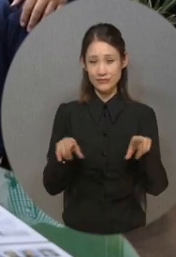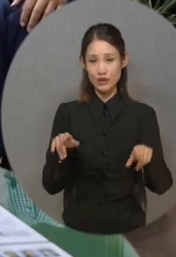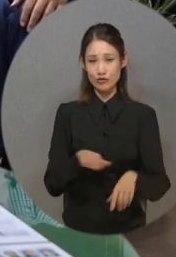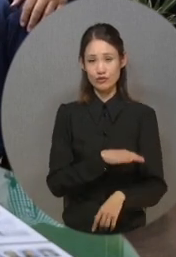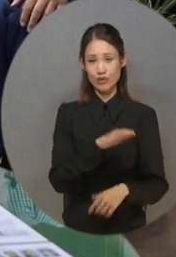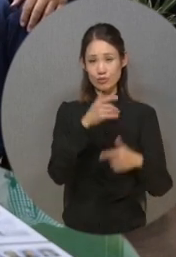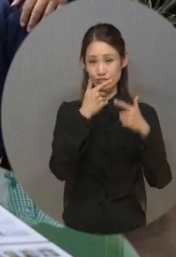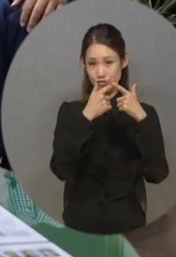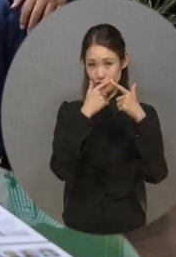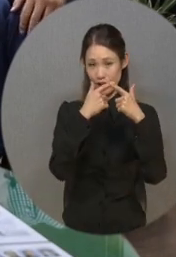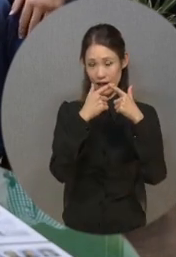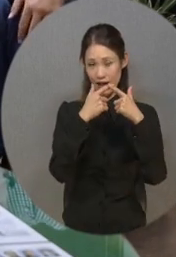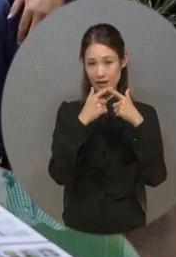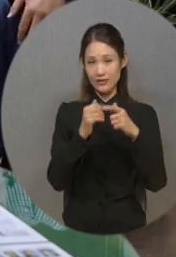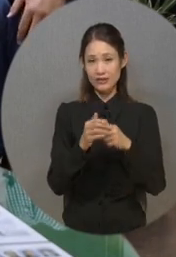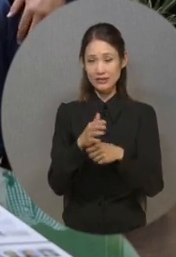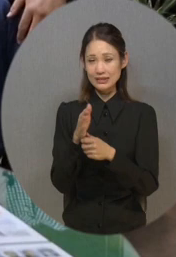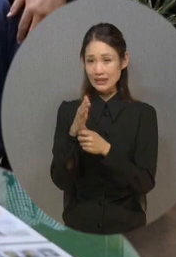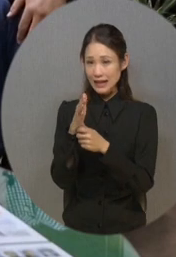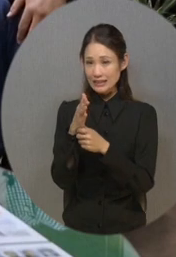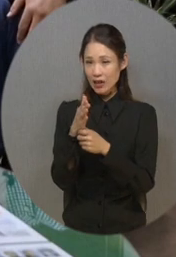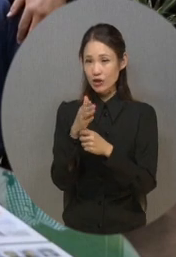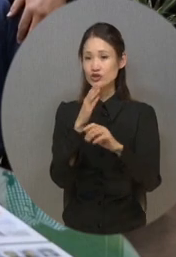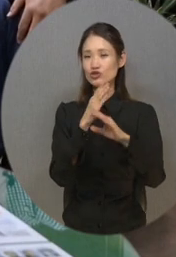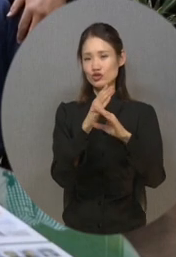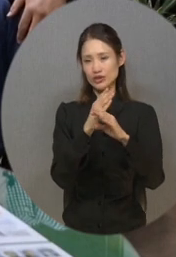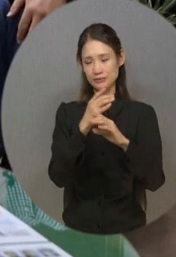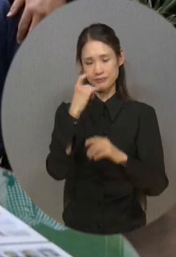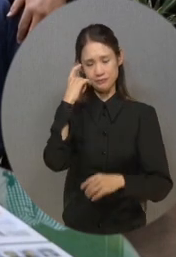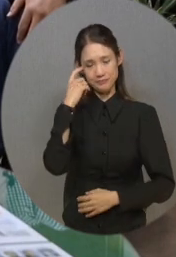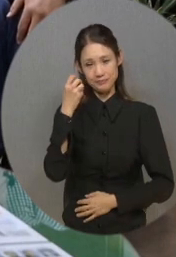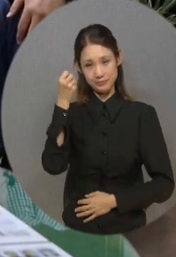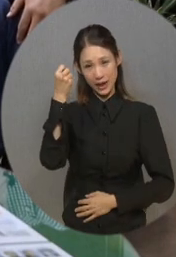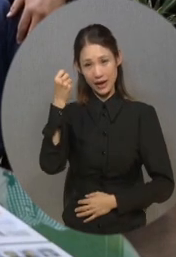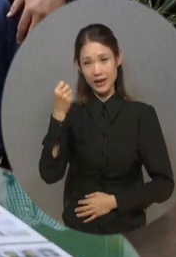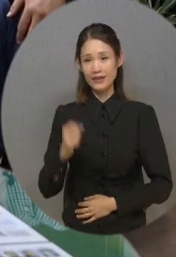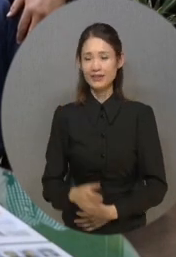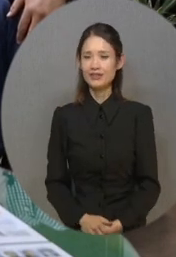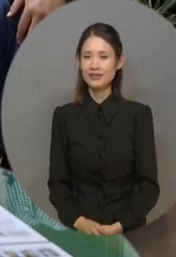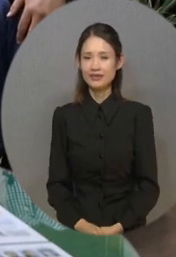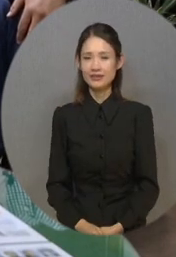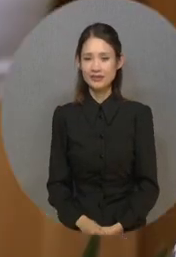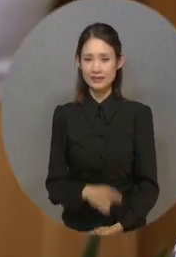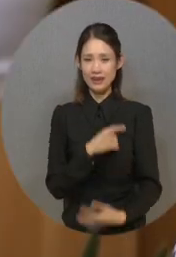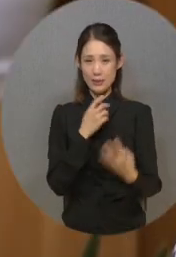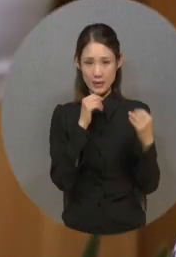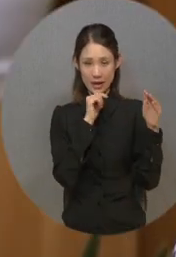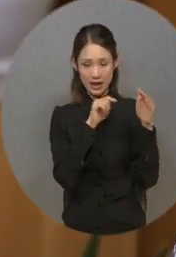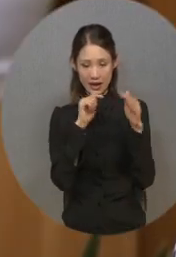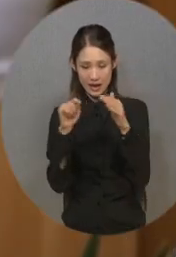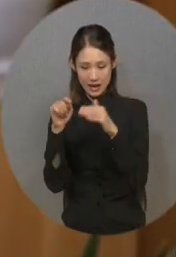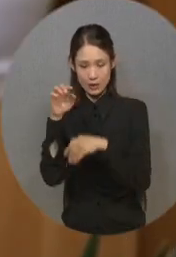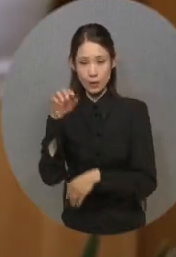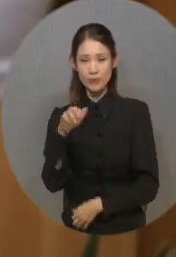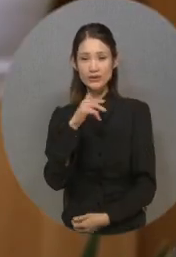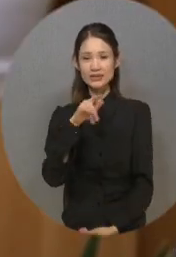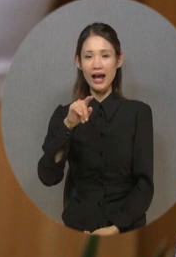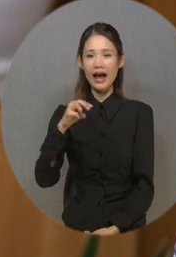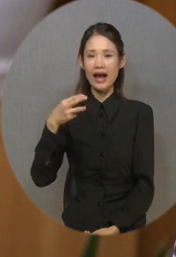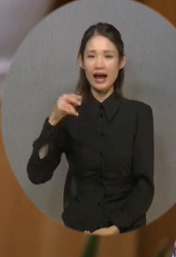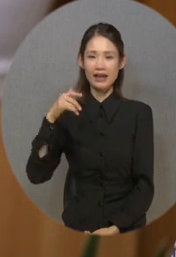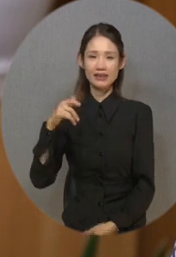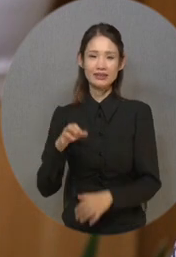우리 부산 하면 네. 생선 중심으로 생각을 하니까 네네네 가장 많이 가는 곳이 자갈치 시장이잖아요.